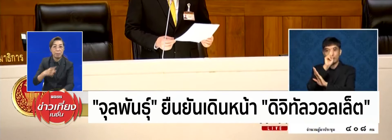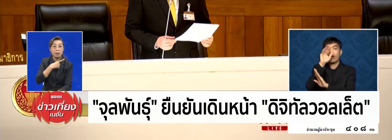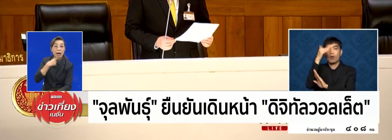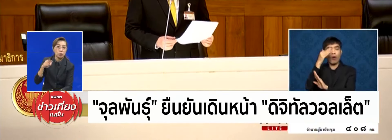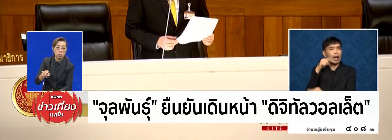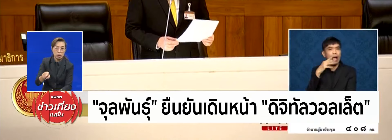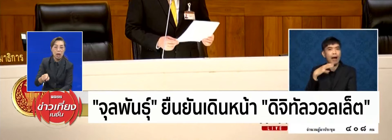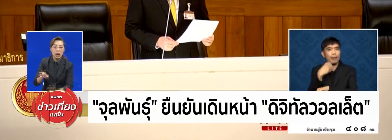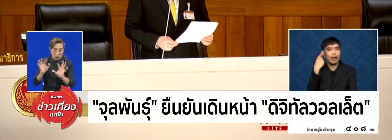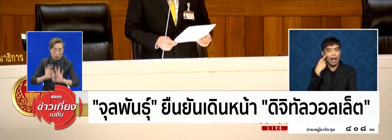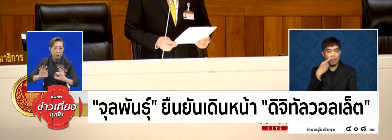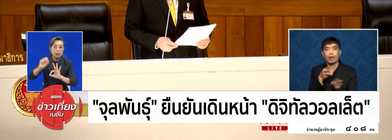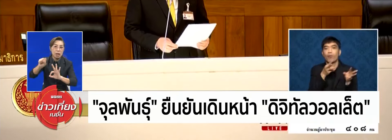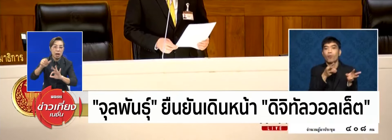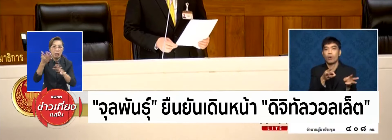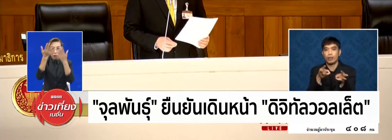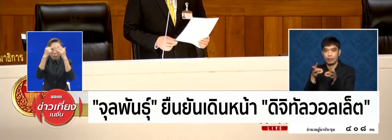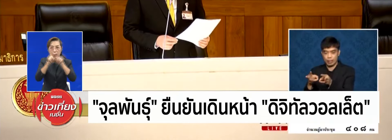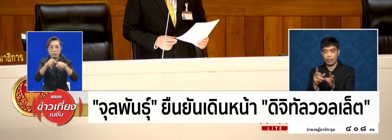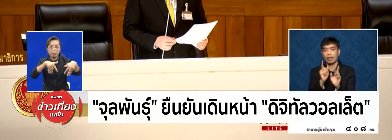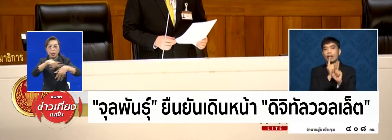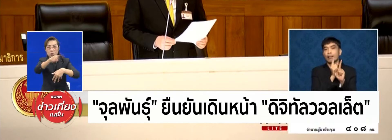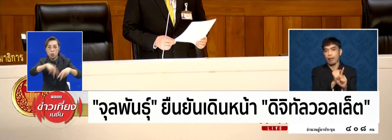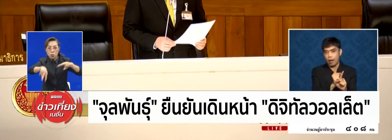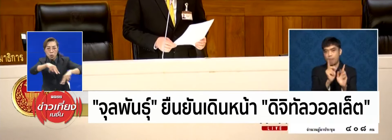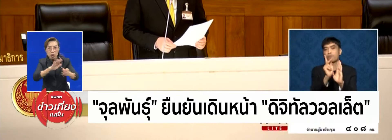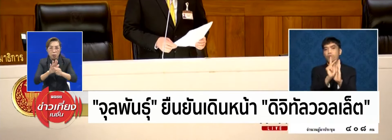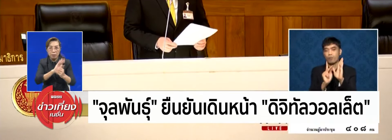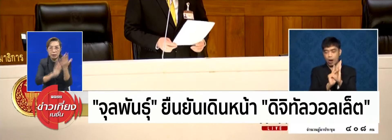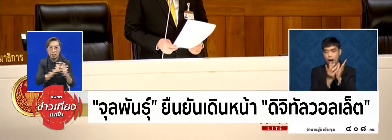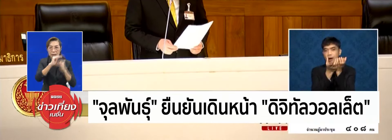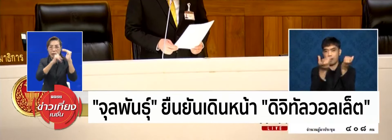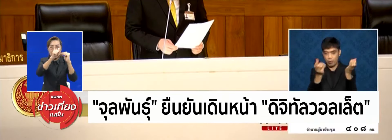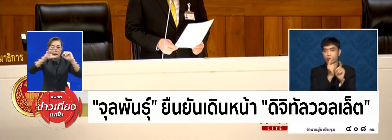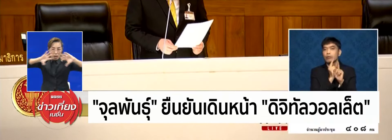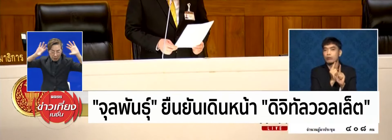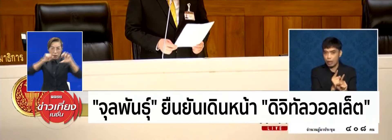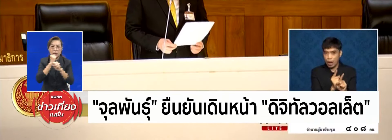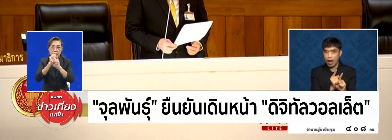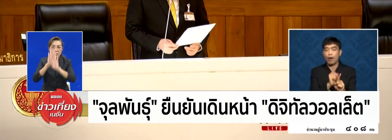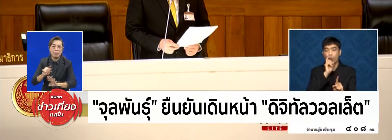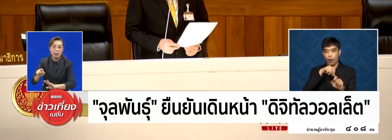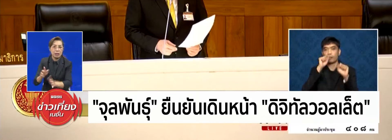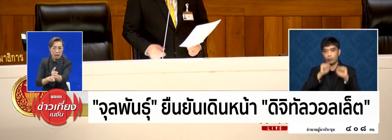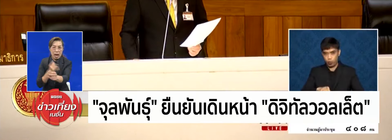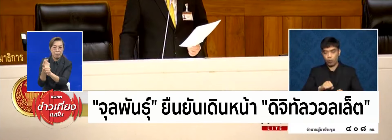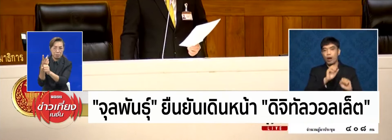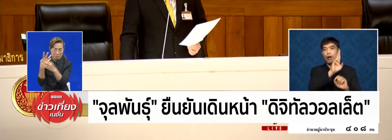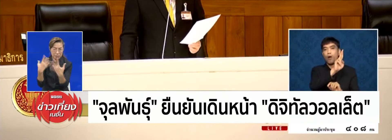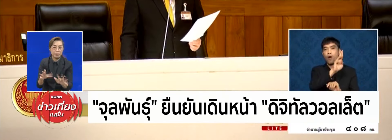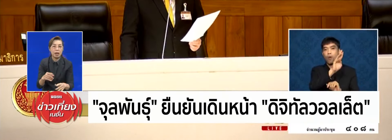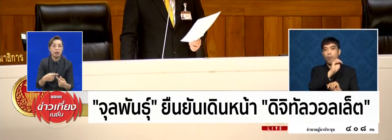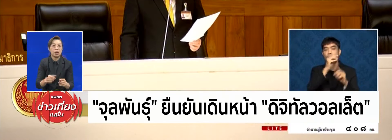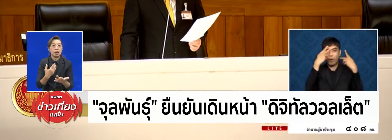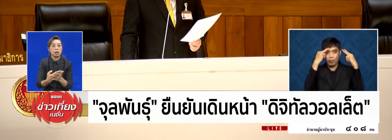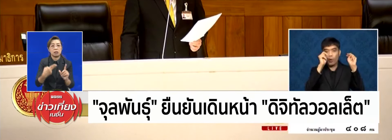ดุลมันจำเป็นนะครับจะได้ดูแลประชาชนแล้วก็เอาไปพัฒนาประเทศรัฐบาลก็ทำแบบเนี้ยก็มาหลายปีแล้วไอ้ส่วนดิจิตอล